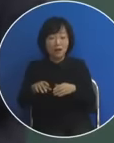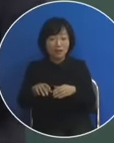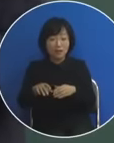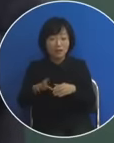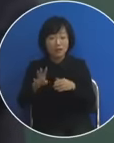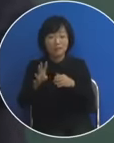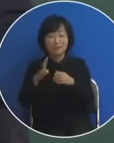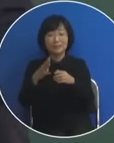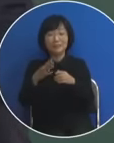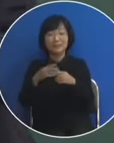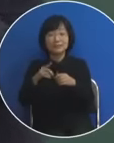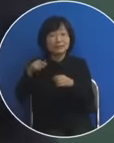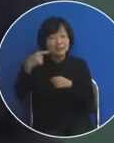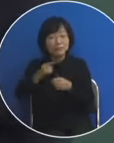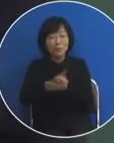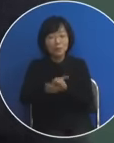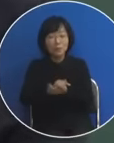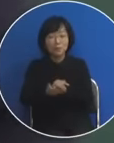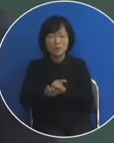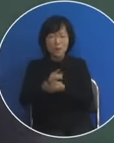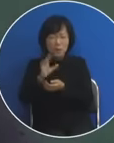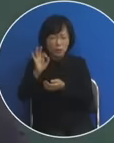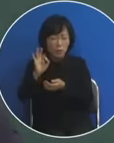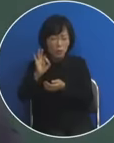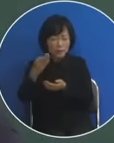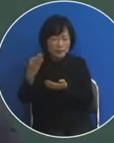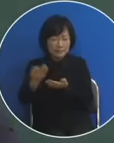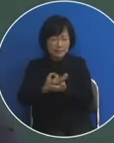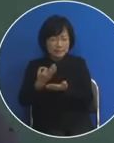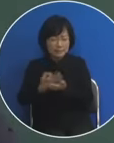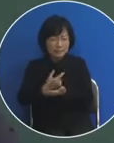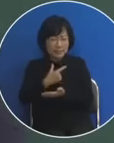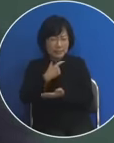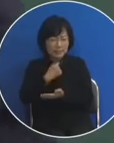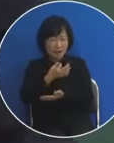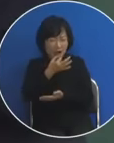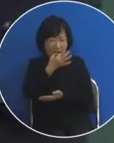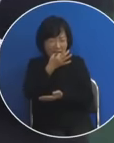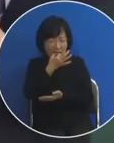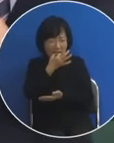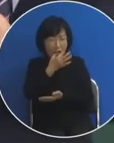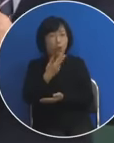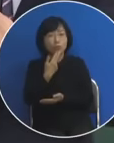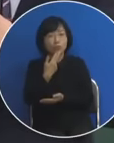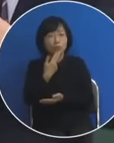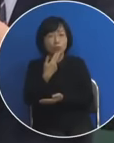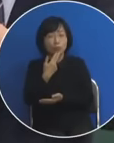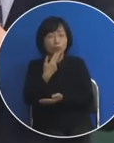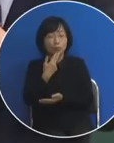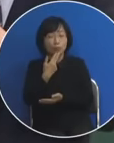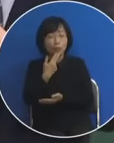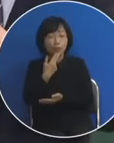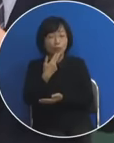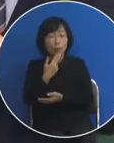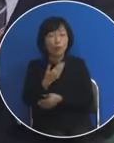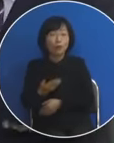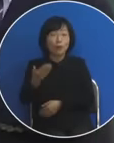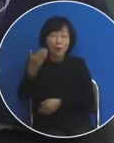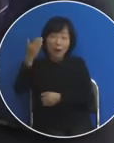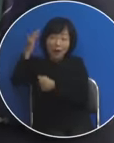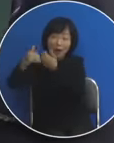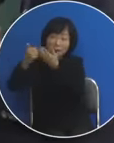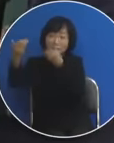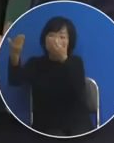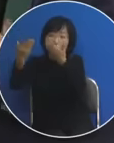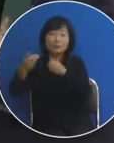여러분은 돈 벌려고 생각하지 않았는데도 욕심 한번 하나님은 오직이라는 응답. And you didn't even think about making money. You weren't